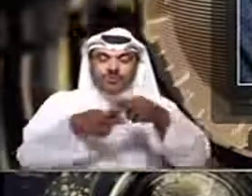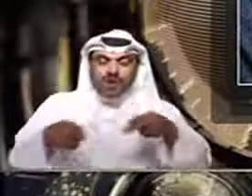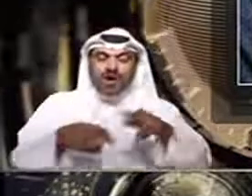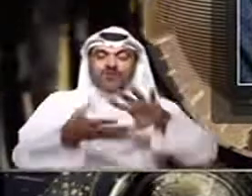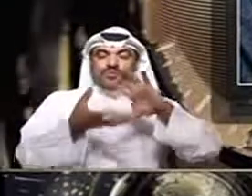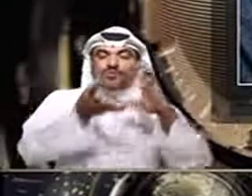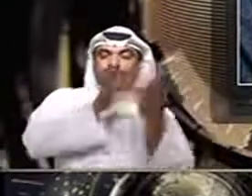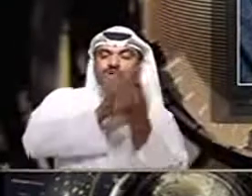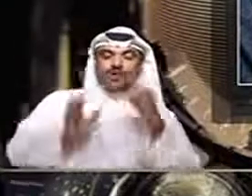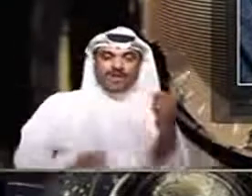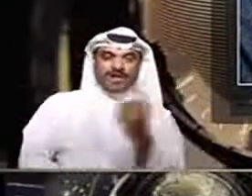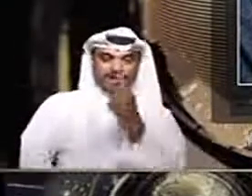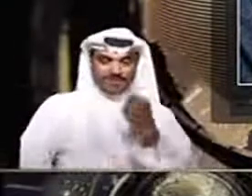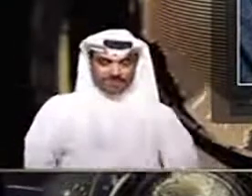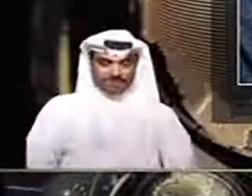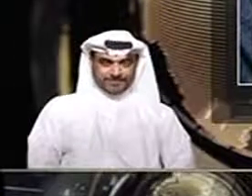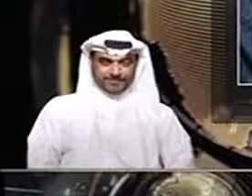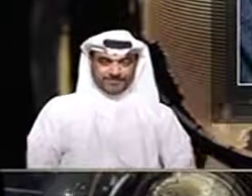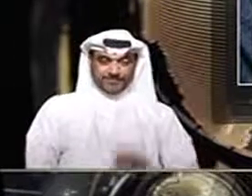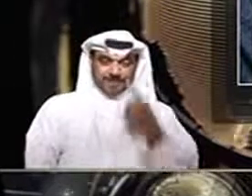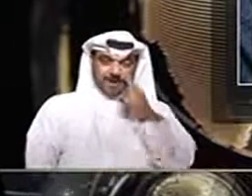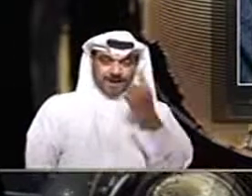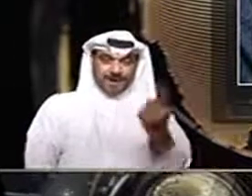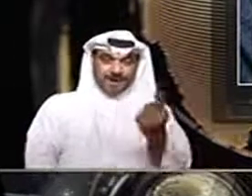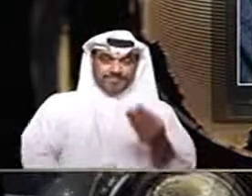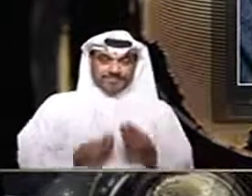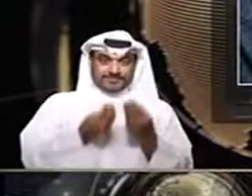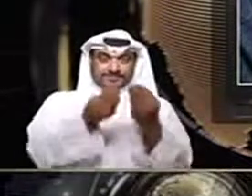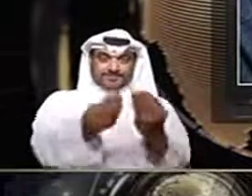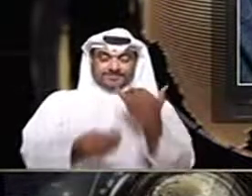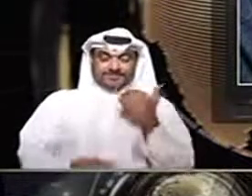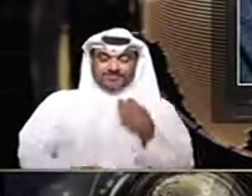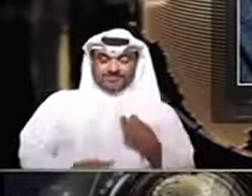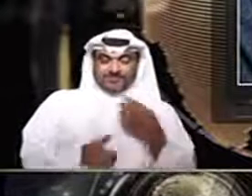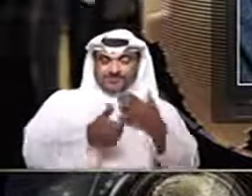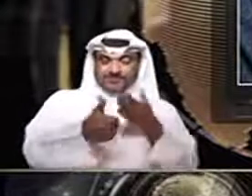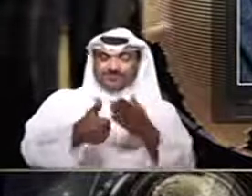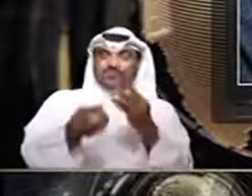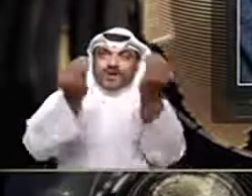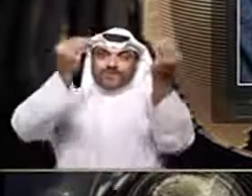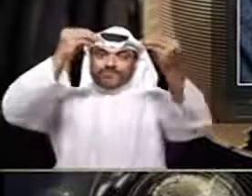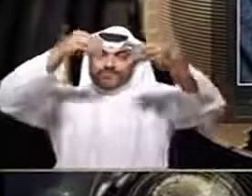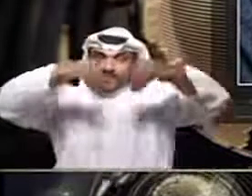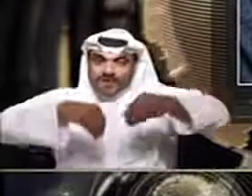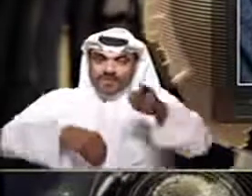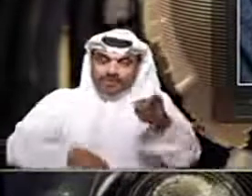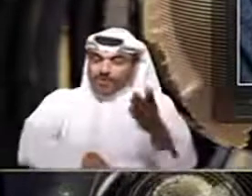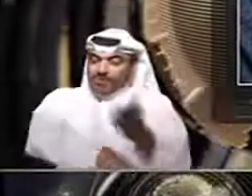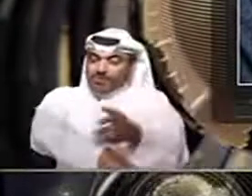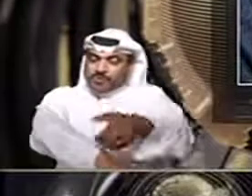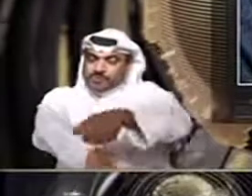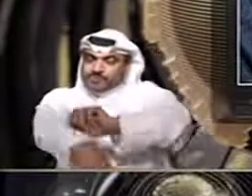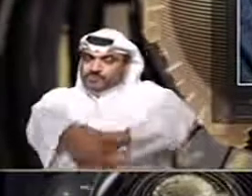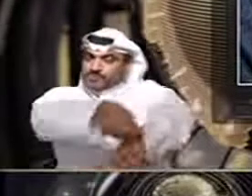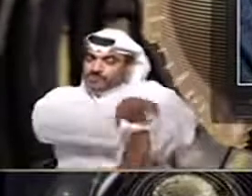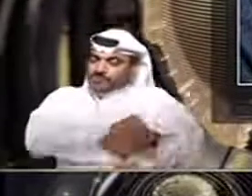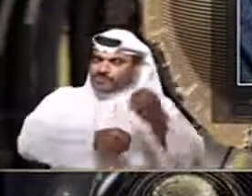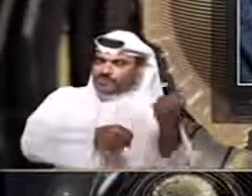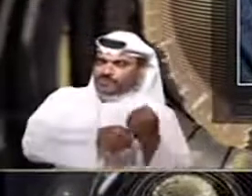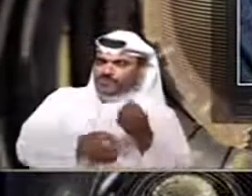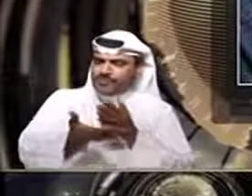ودوليا. إن هذا التتويج الذي تحقق بفضل من الله ومنة منه جاء بجهود